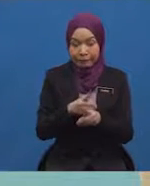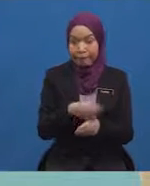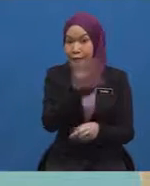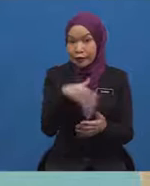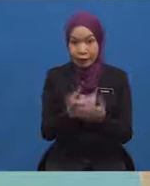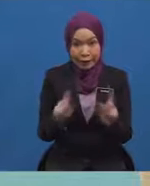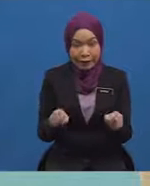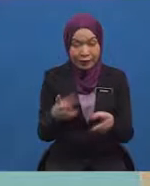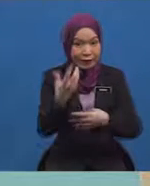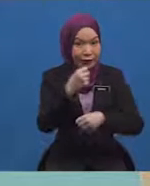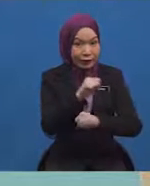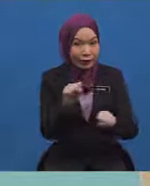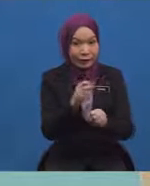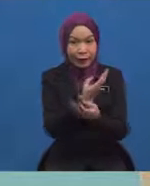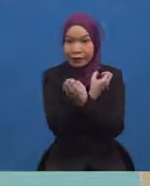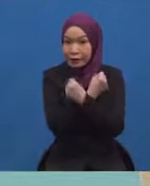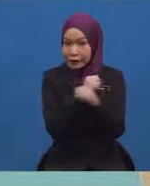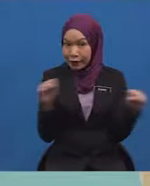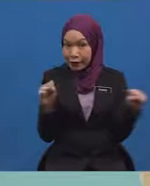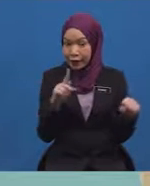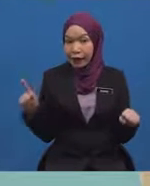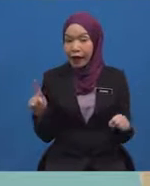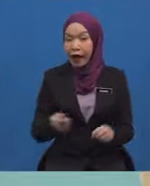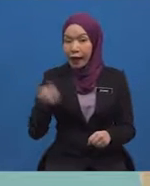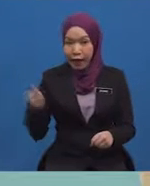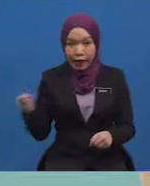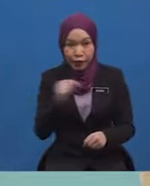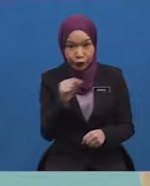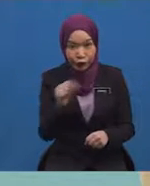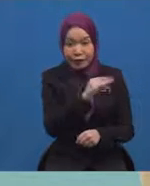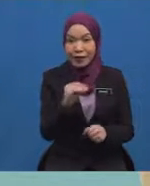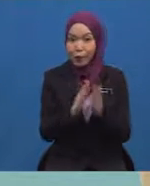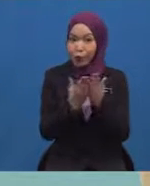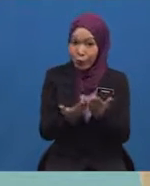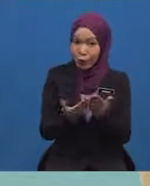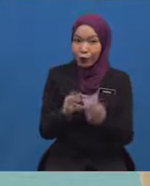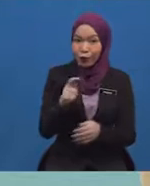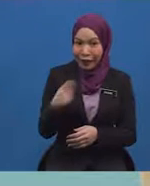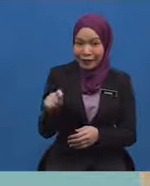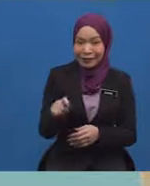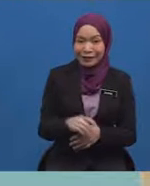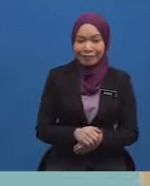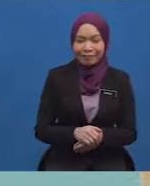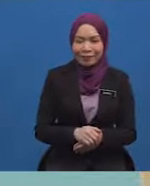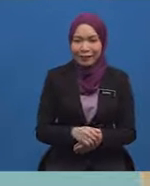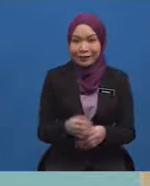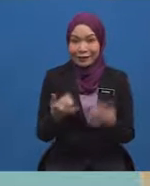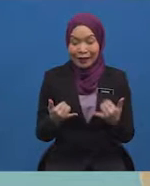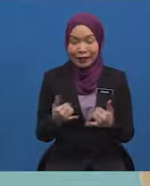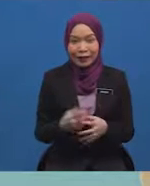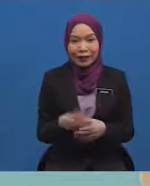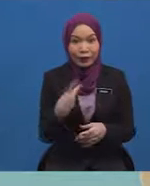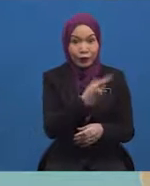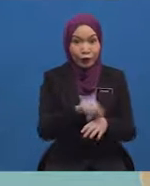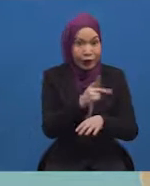dan alat tulis. Oh ya, kali ini anda juga akan memerlukan kalkulator. Cikgu berikan